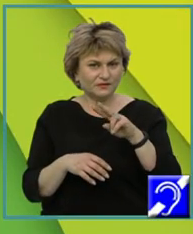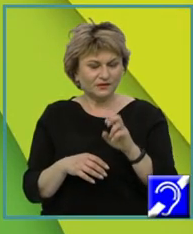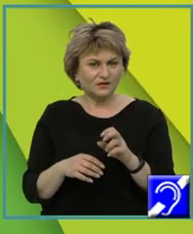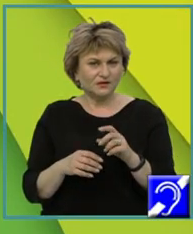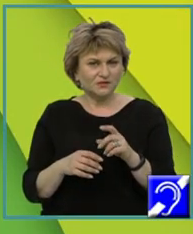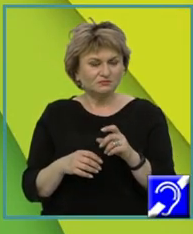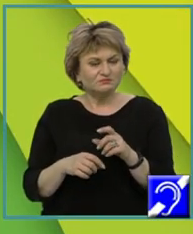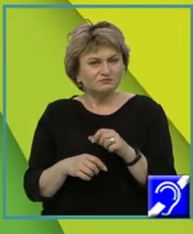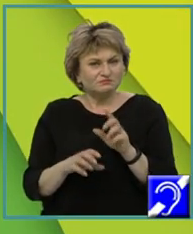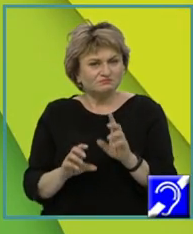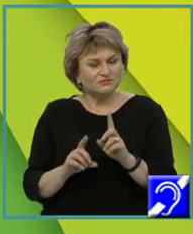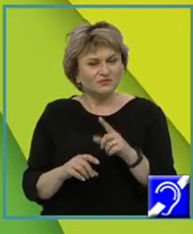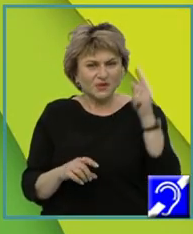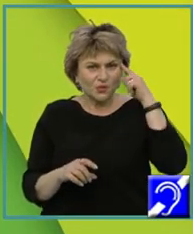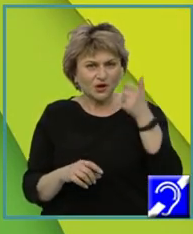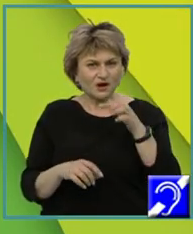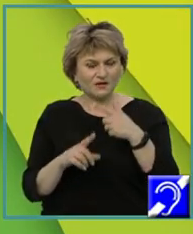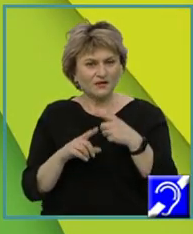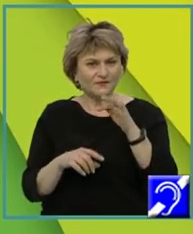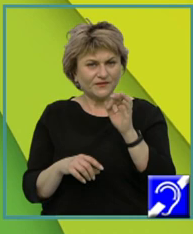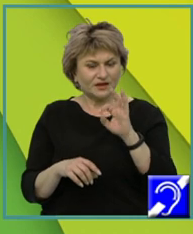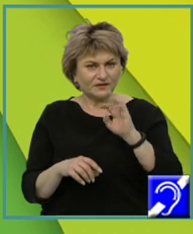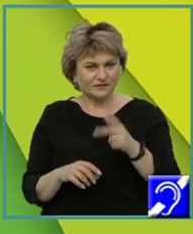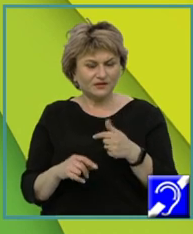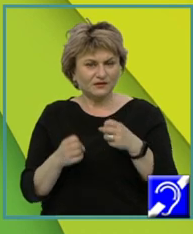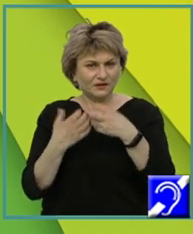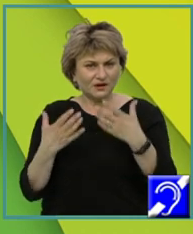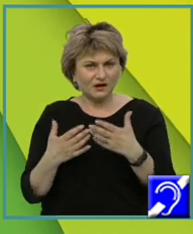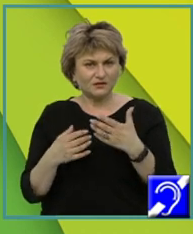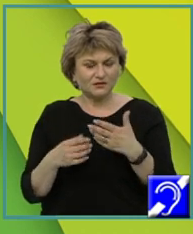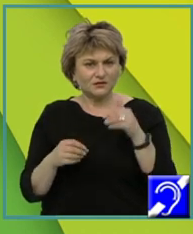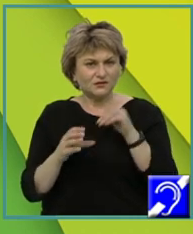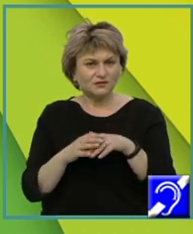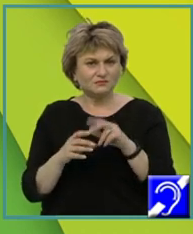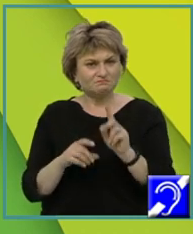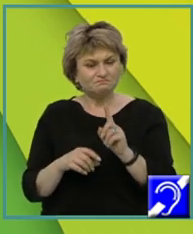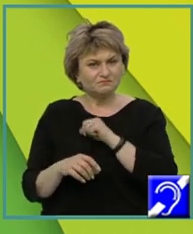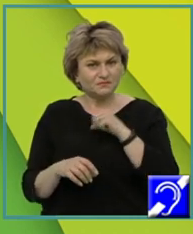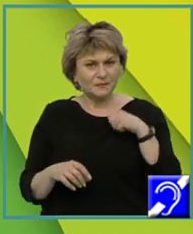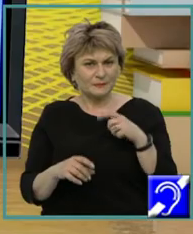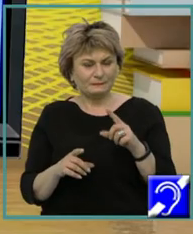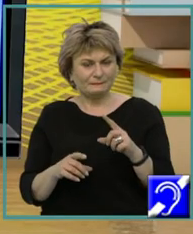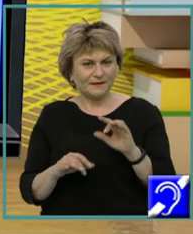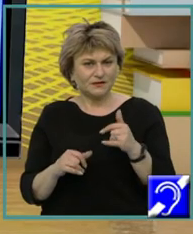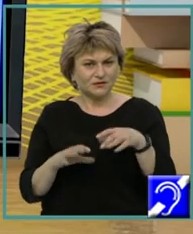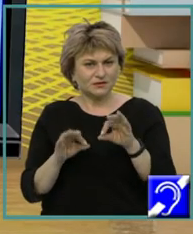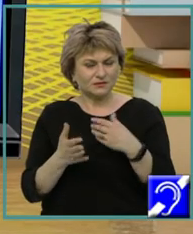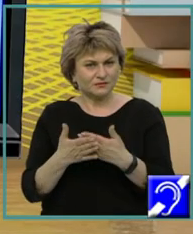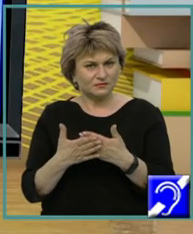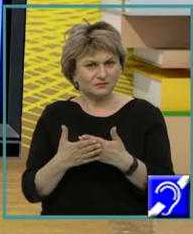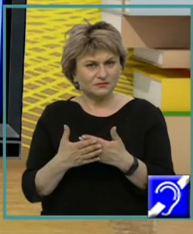memoria afectivă și nu cronologică Evident în Patul lui Procust vom găsi Și acel